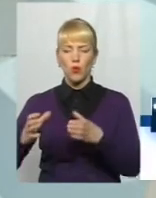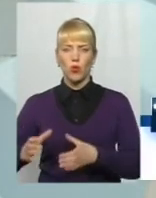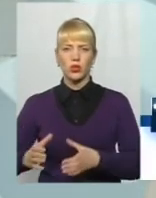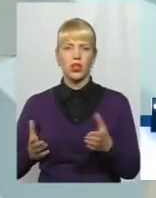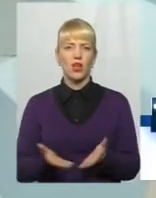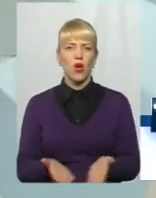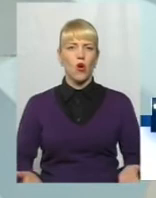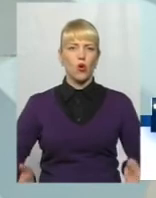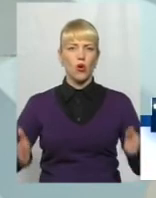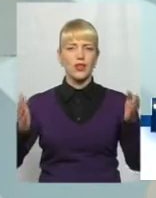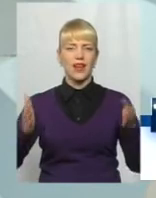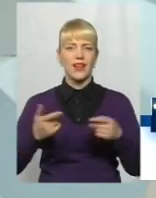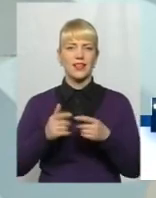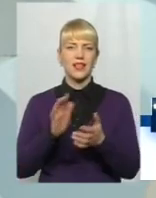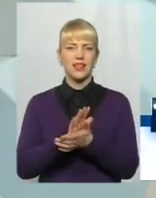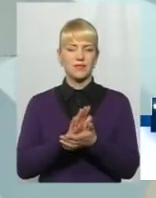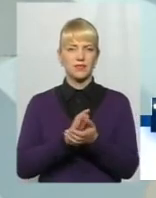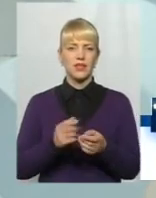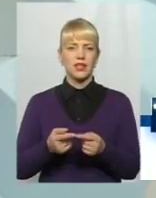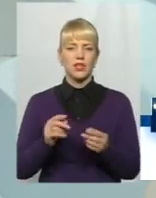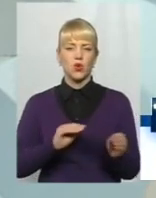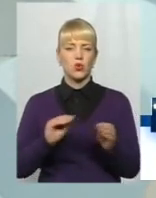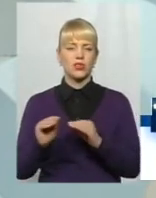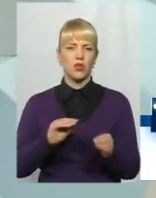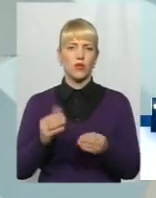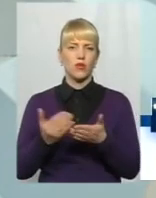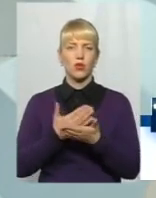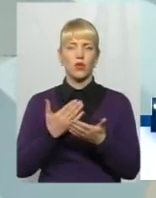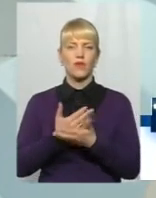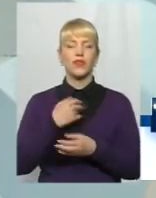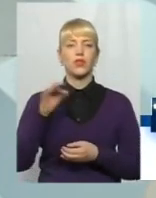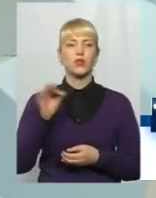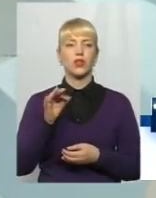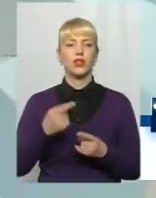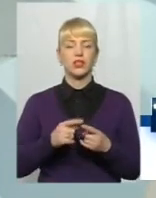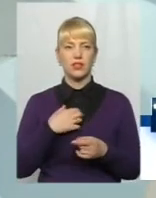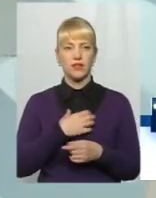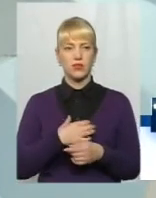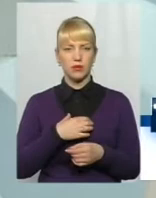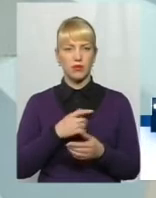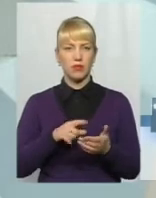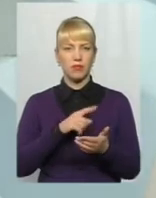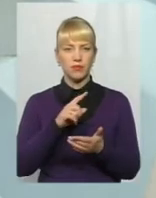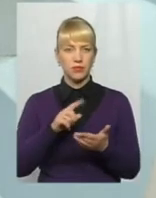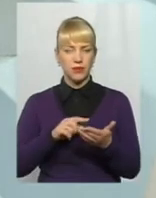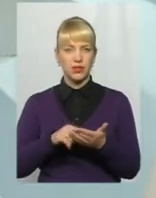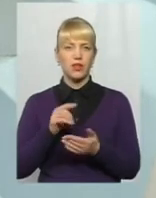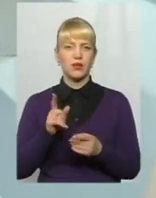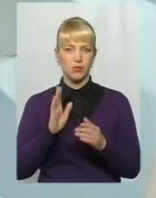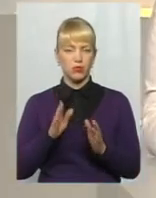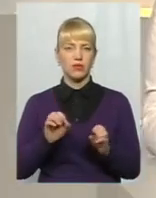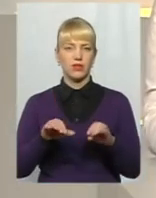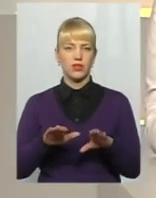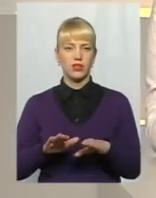на контейнерних майданчиках, якщо ми бачимо. І, звичайно, питання туалетів досить нагальне, і воно буде вирішено. Дякую, пані